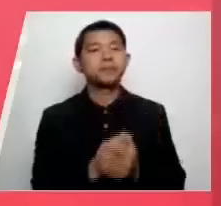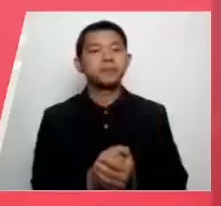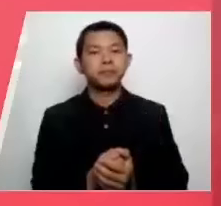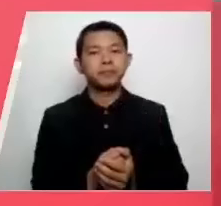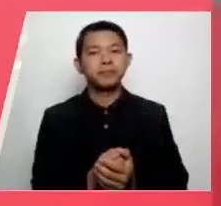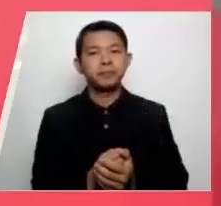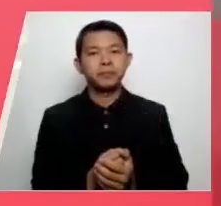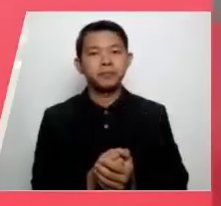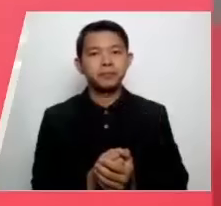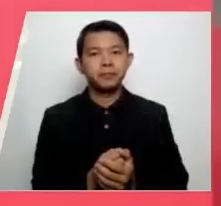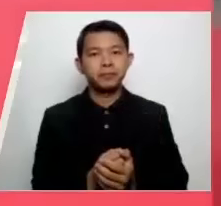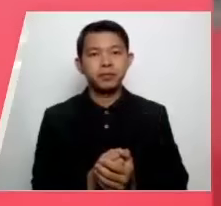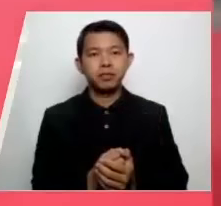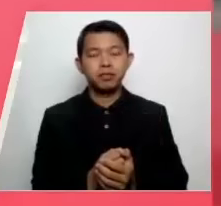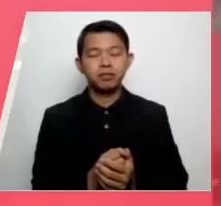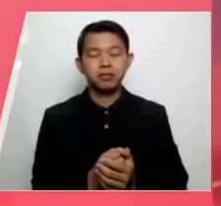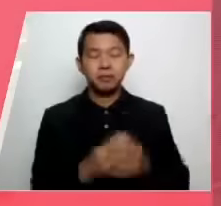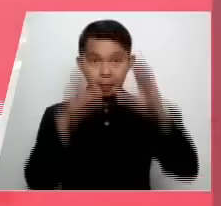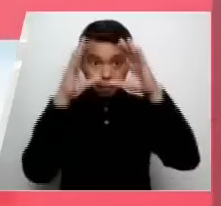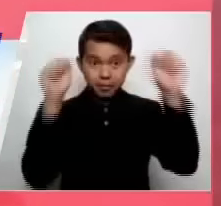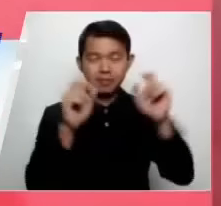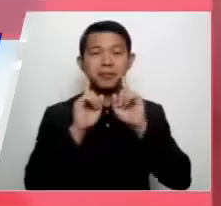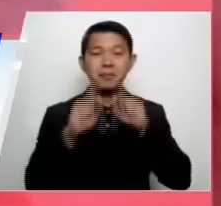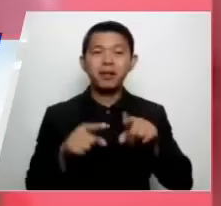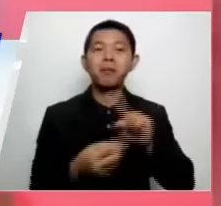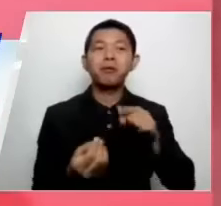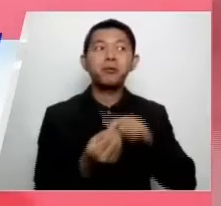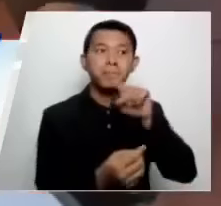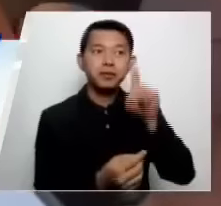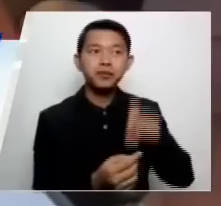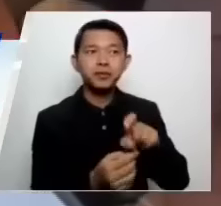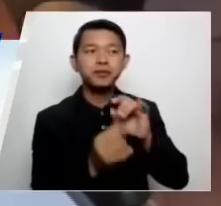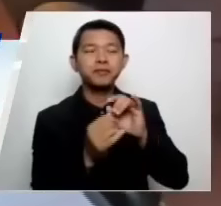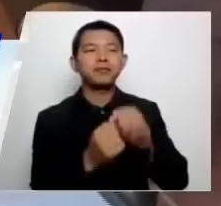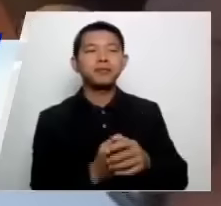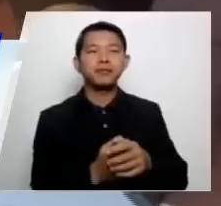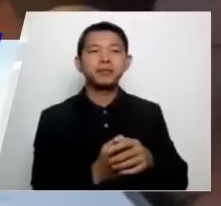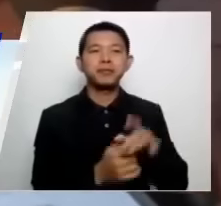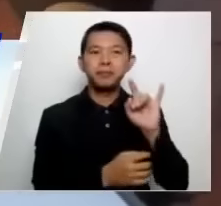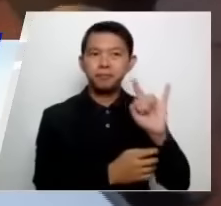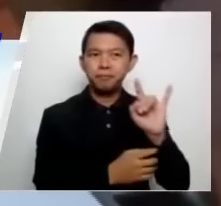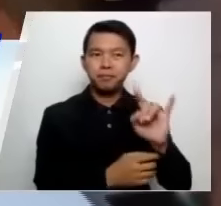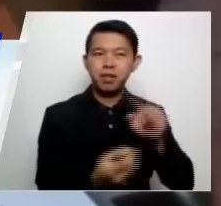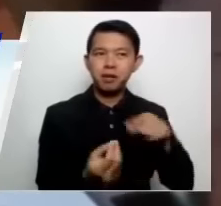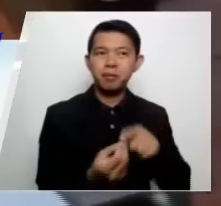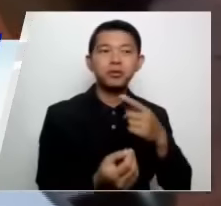media kaugnay sa mga sinabi kagabi ng dating Pangulong Duterte. I think it's the fentanyl.